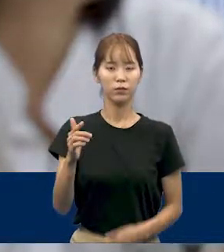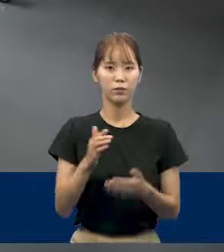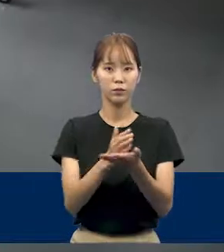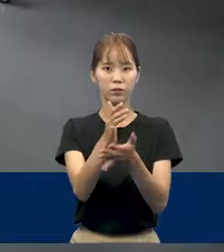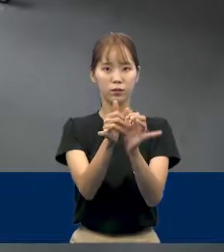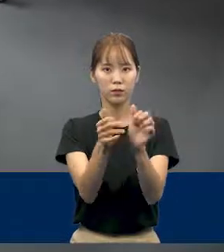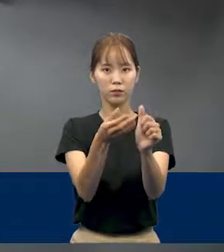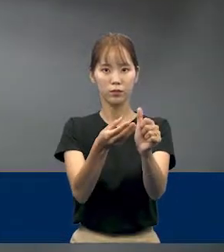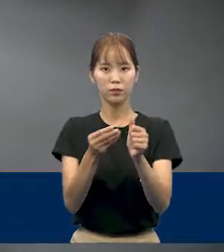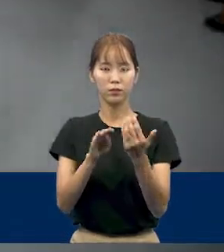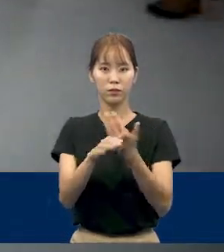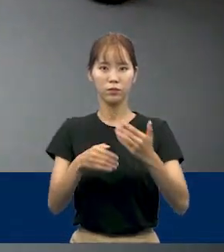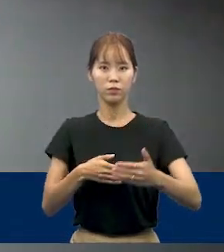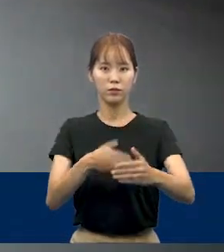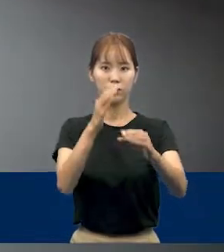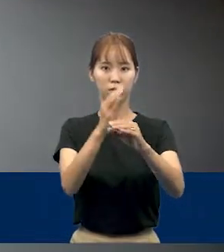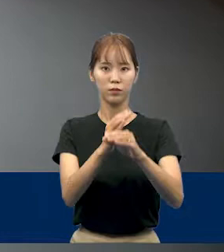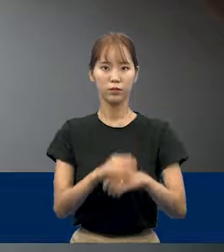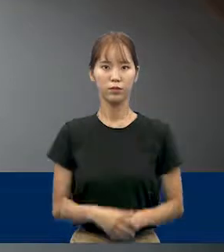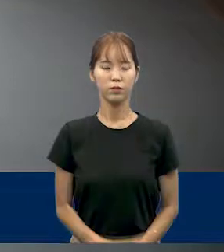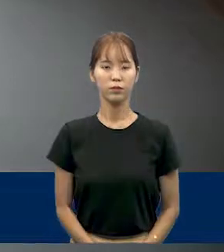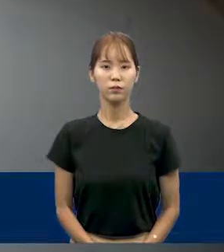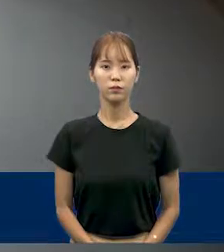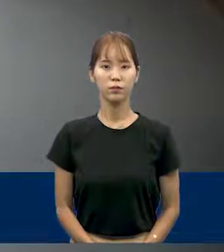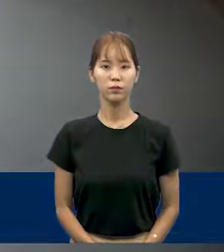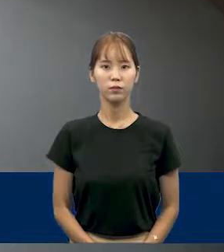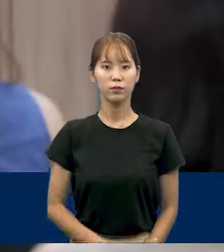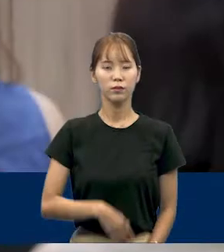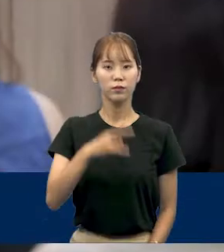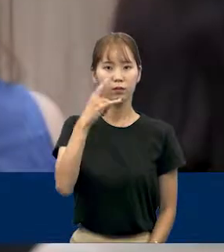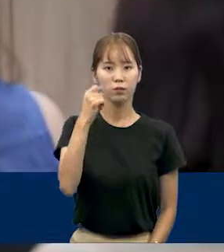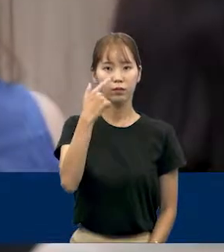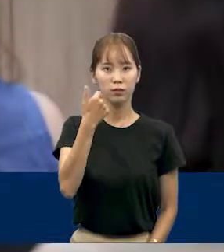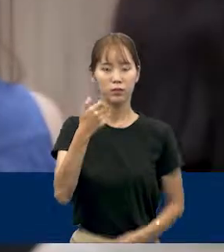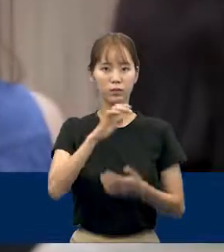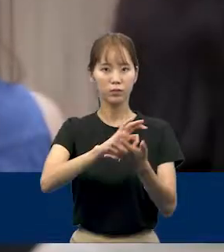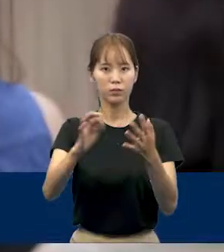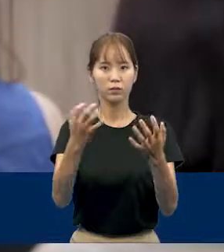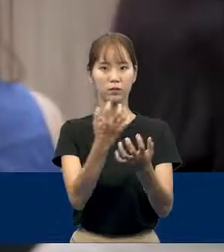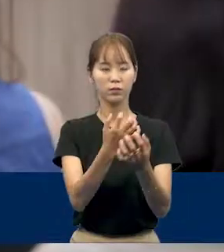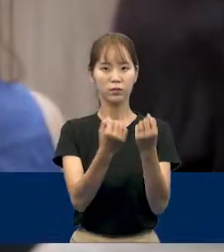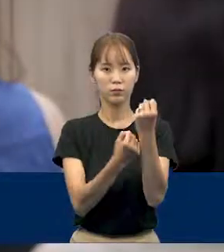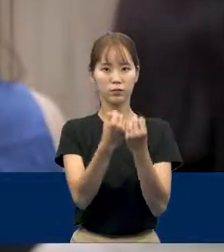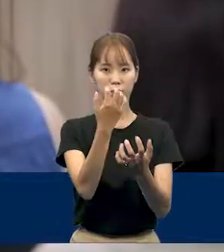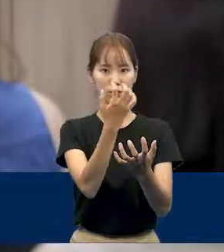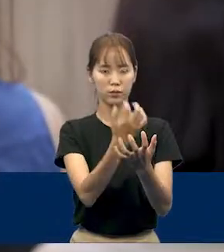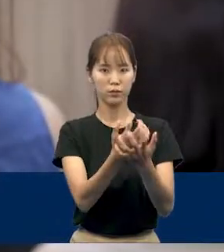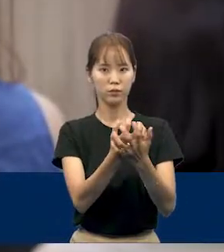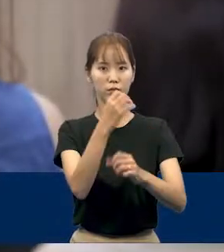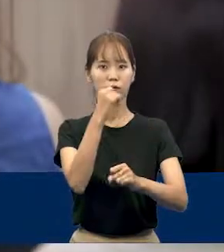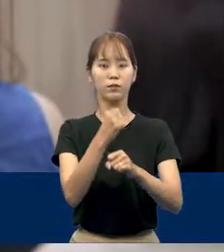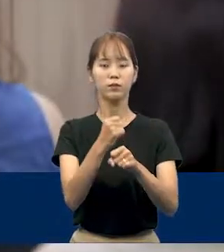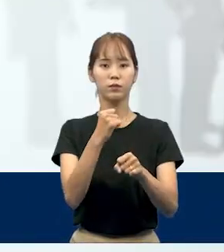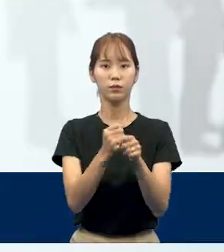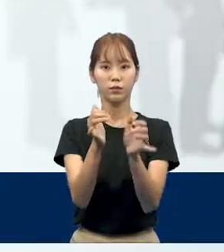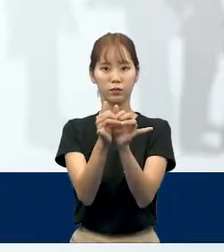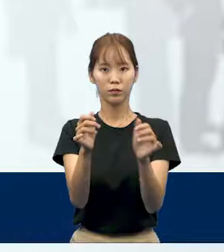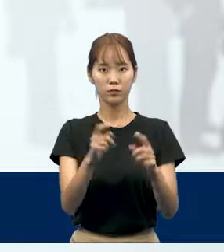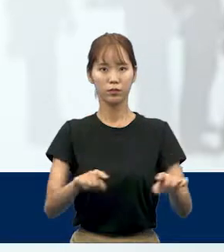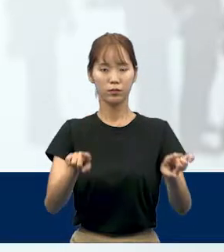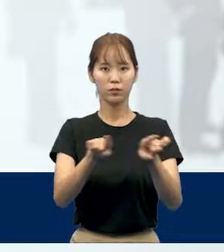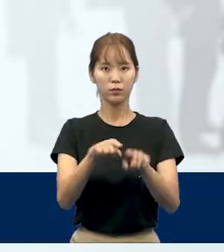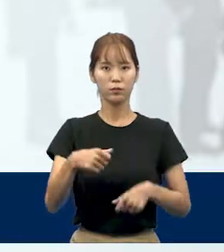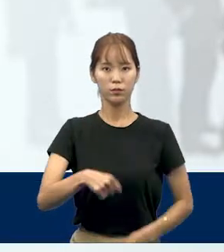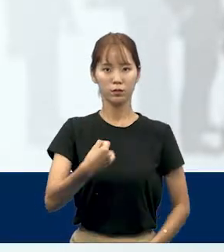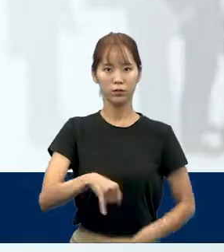전문가를 초빙해 진행되고 있습니다. 이번 특강은 엄마 아빠 사용 설명서의 저자 공일령 작가를 초청해